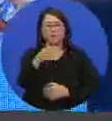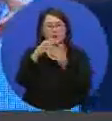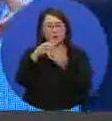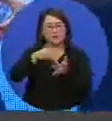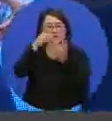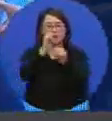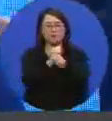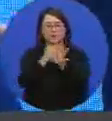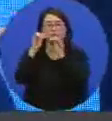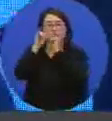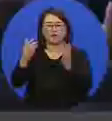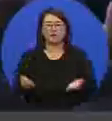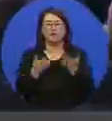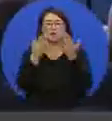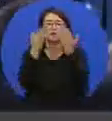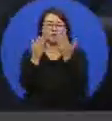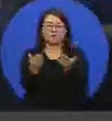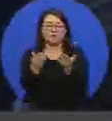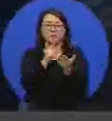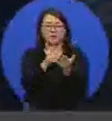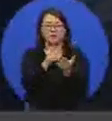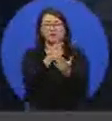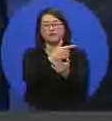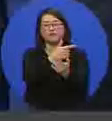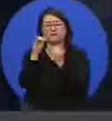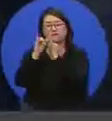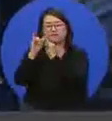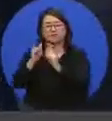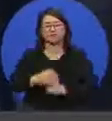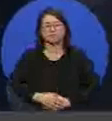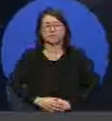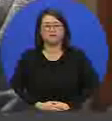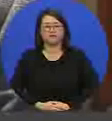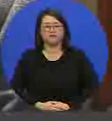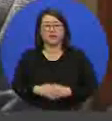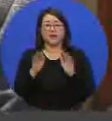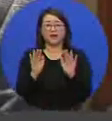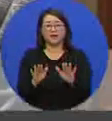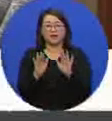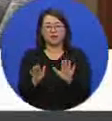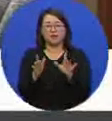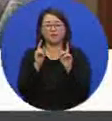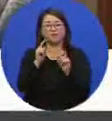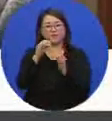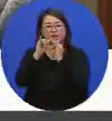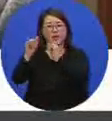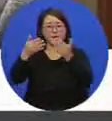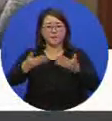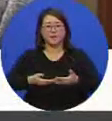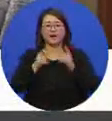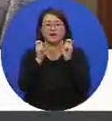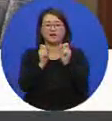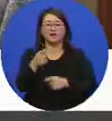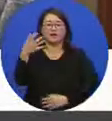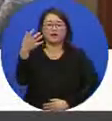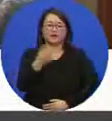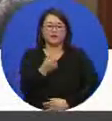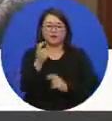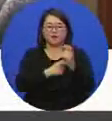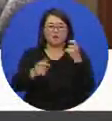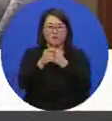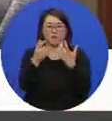국내 관광 분야에서 최고의 권위를 갖는 상입니다. 이걸 기점으로 해서 더 많은 사람들이